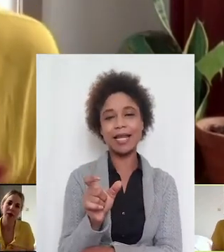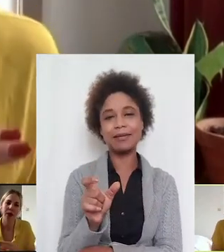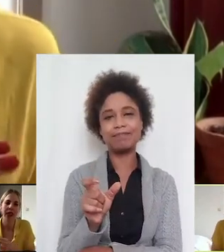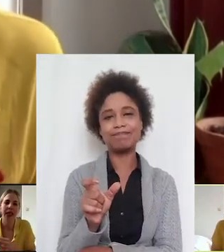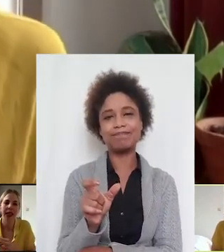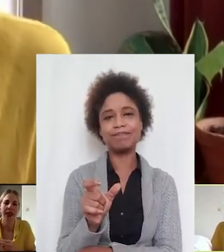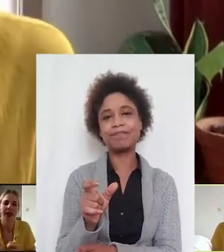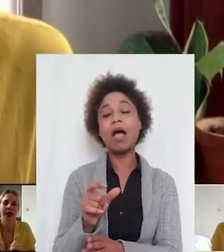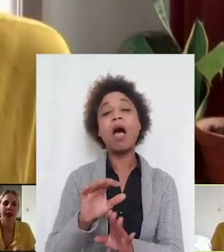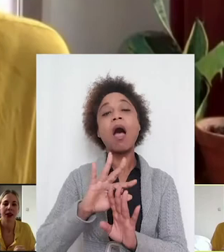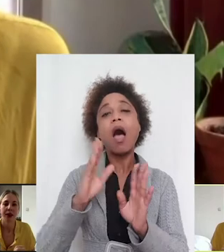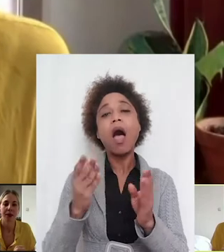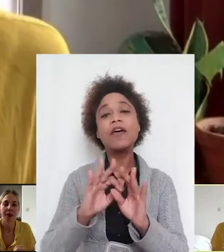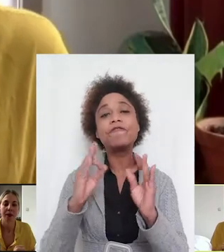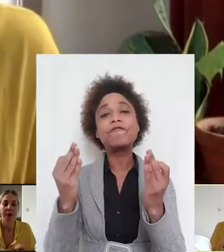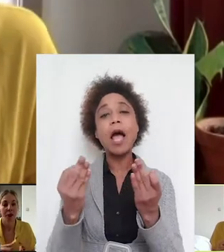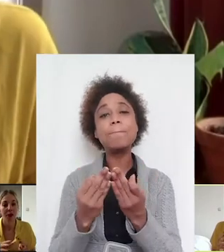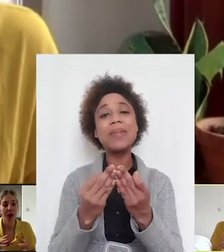alle familieleden